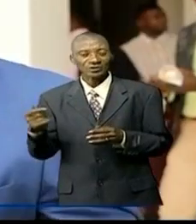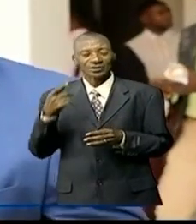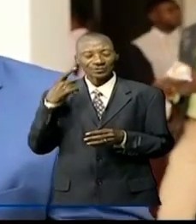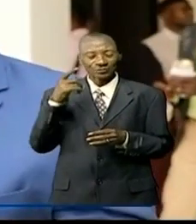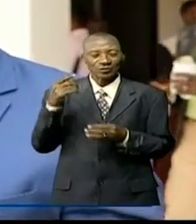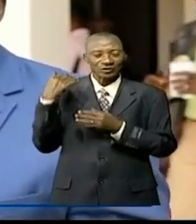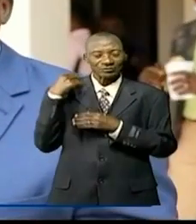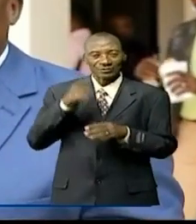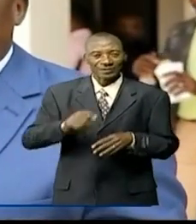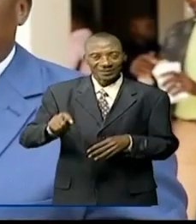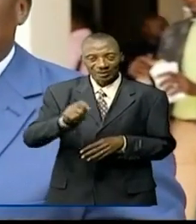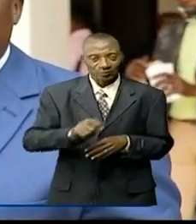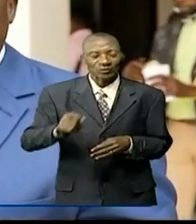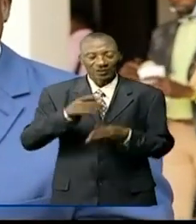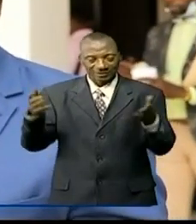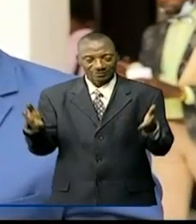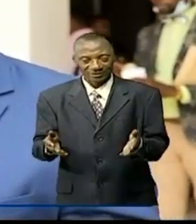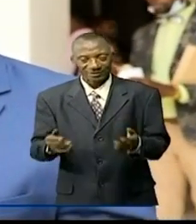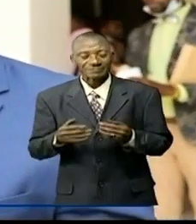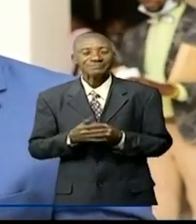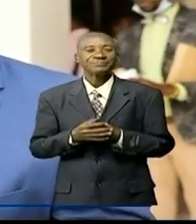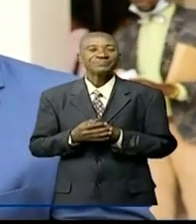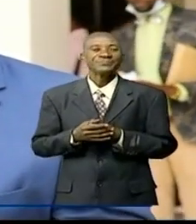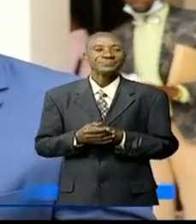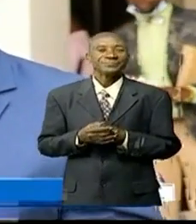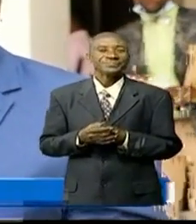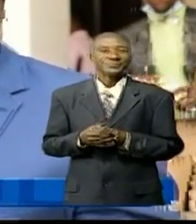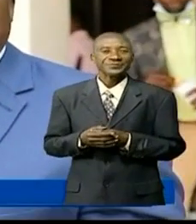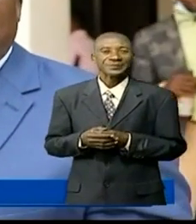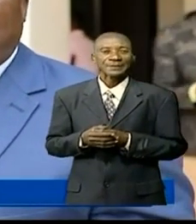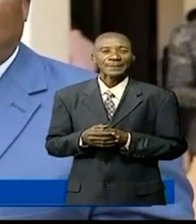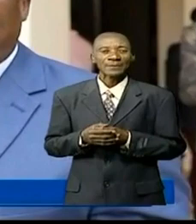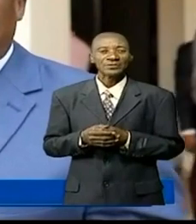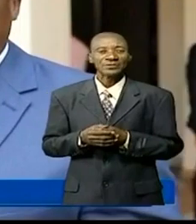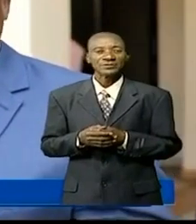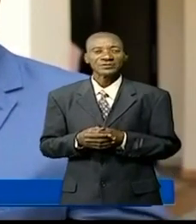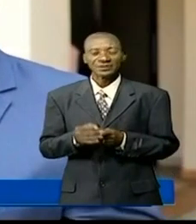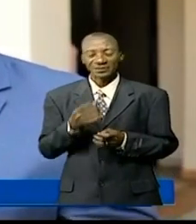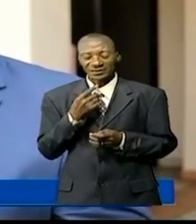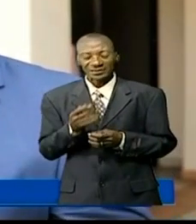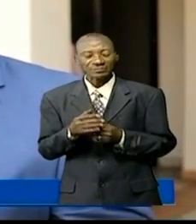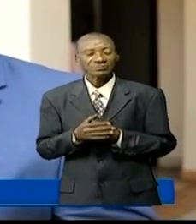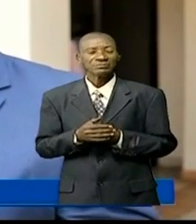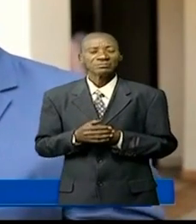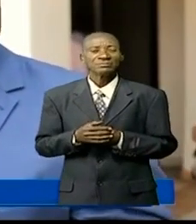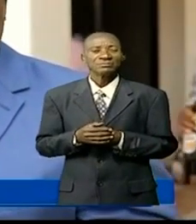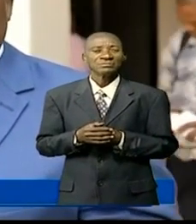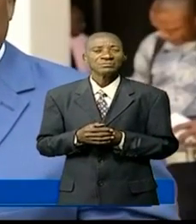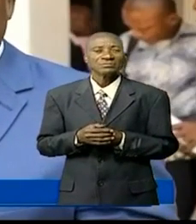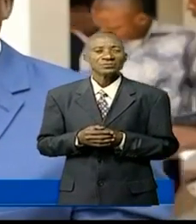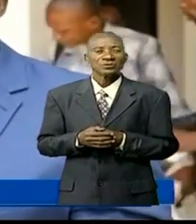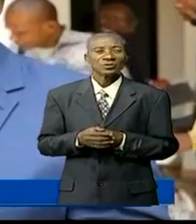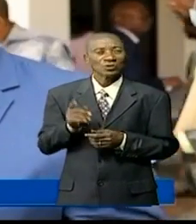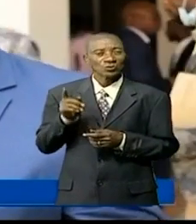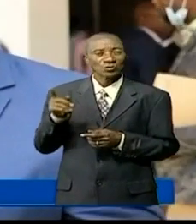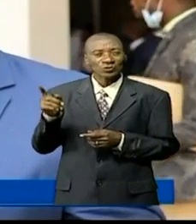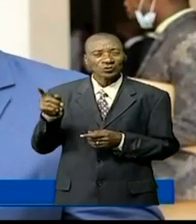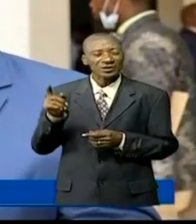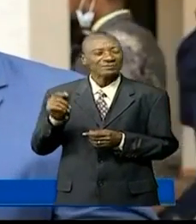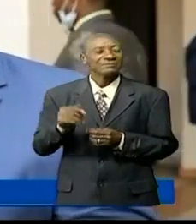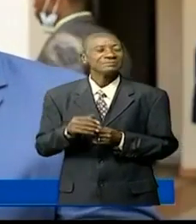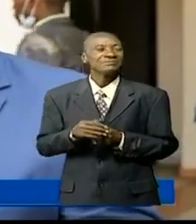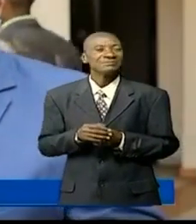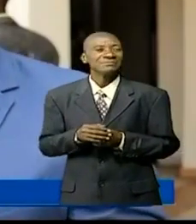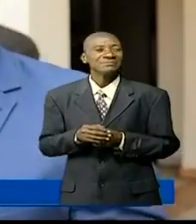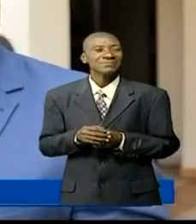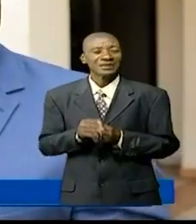On va inviter le professeur Muzumba Pierre, qui lui est le coordonnateur du suivi du programme